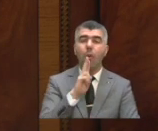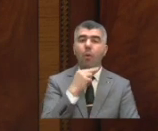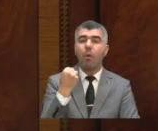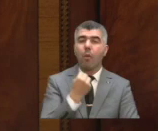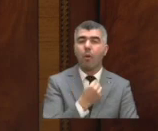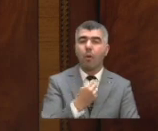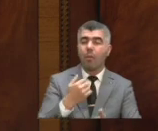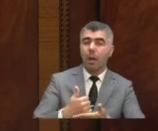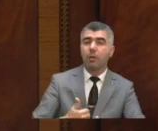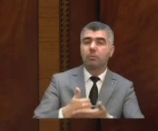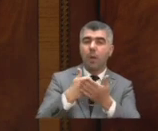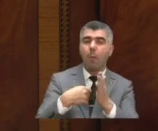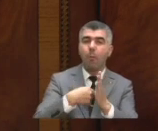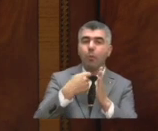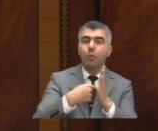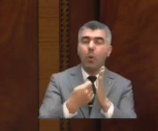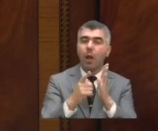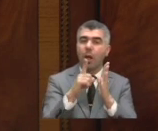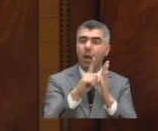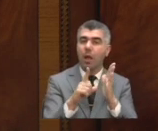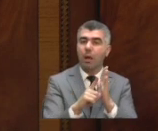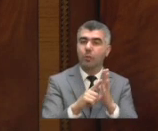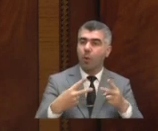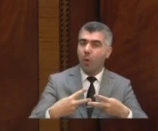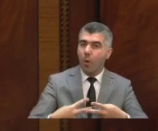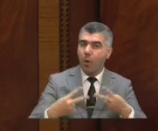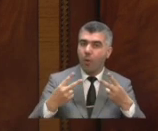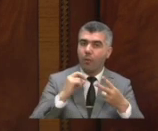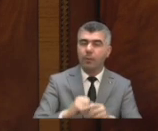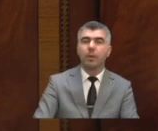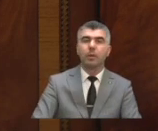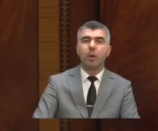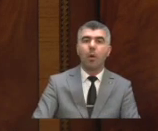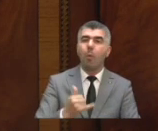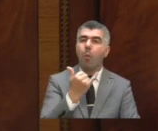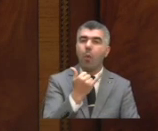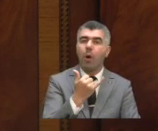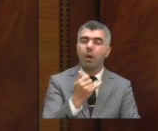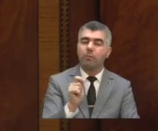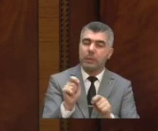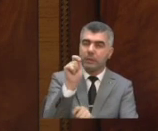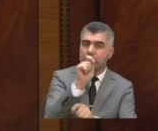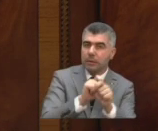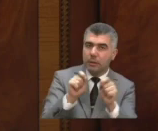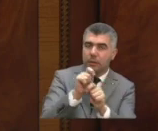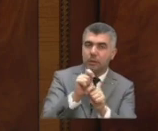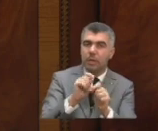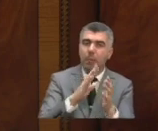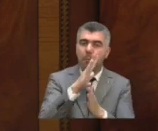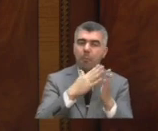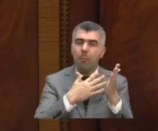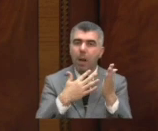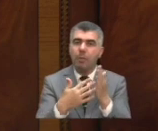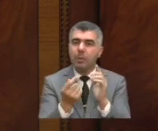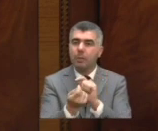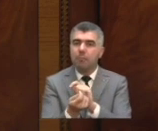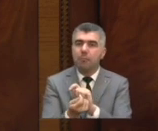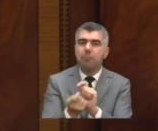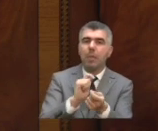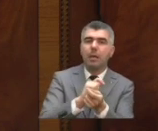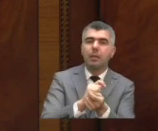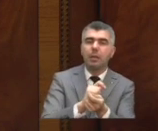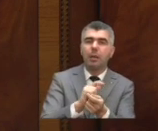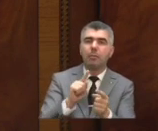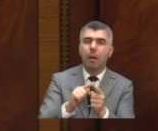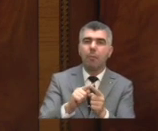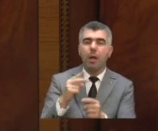من خلال المشروع المعروض على انظاركم على تفعيل مضامين المخطط الوطني للتسريع تحويل منظومه التعليم